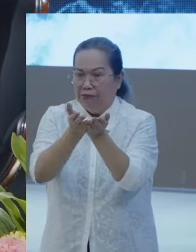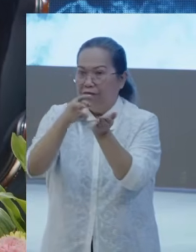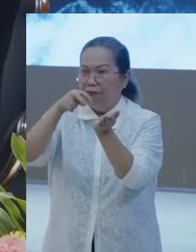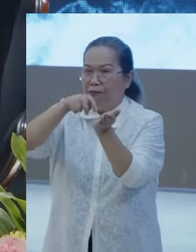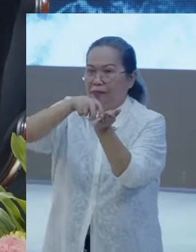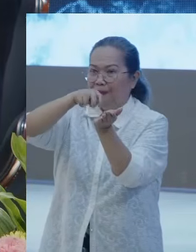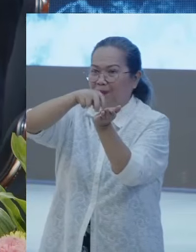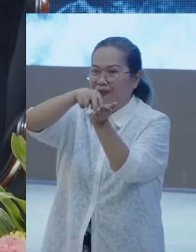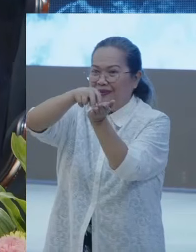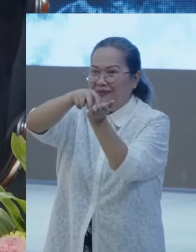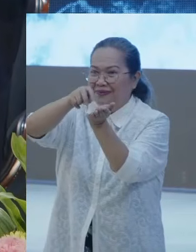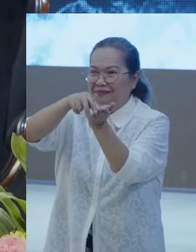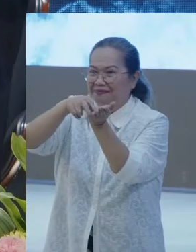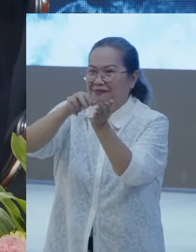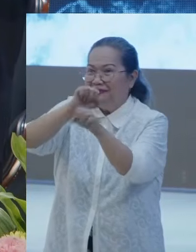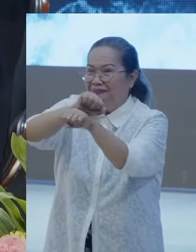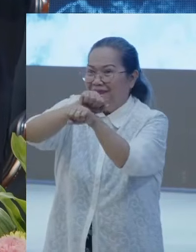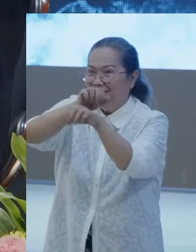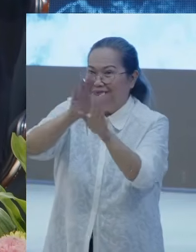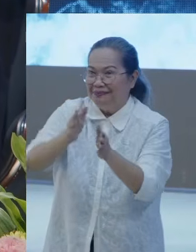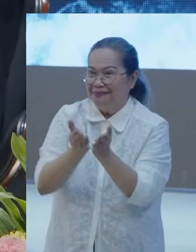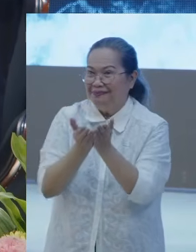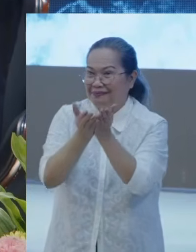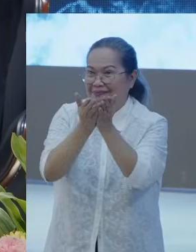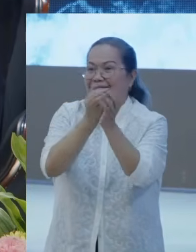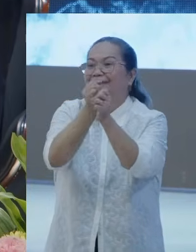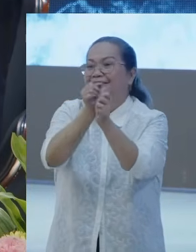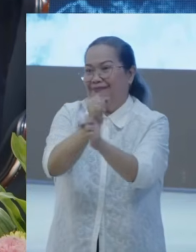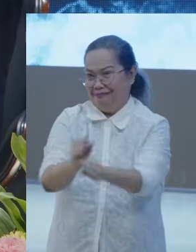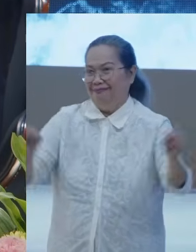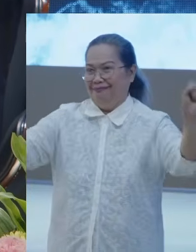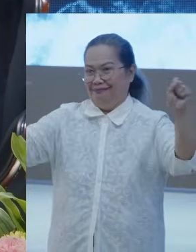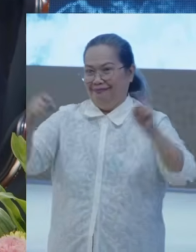mga marinong yon. Sa chapter 2 verse